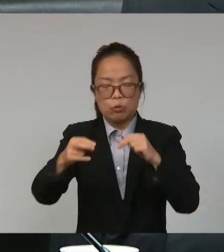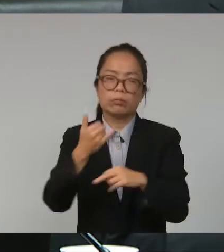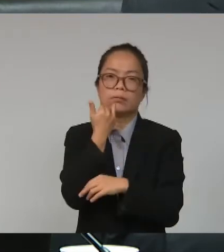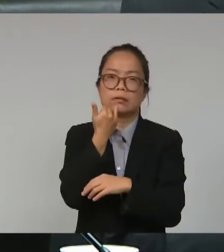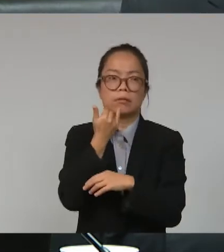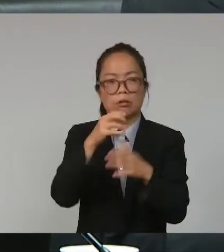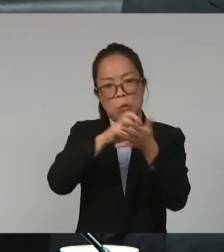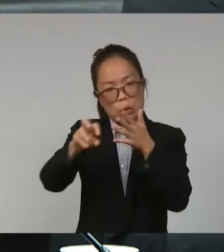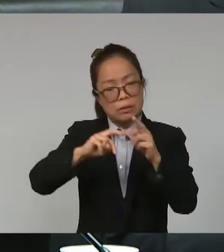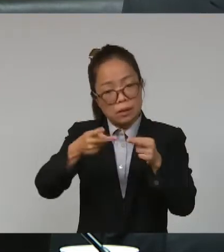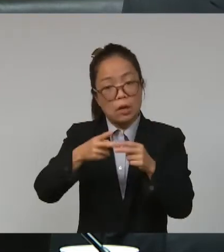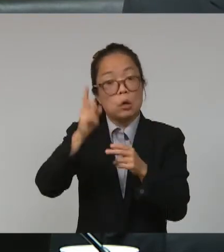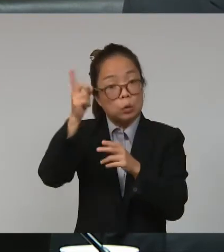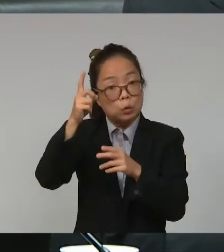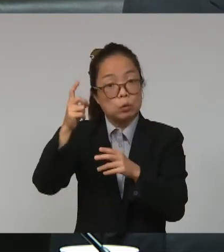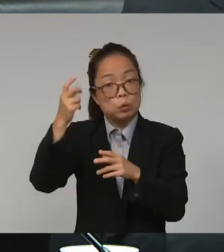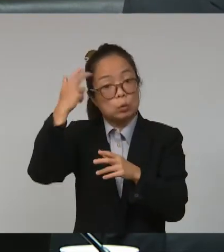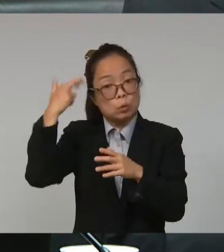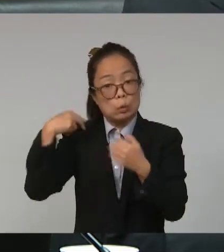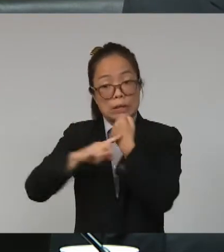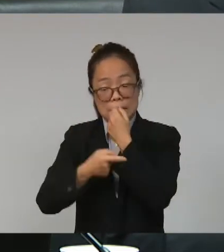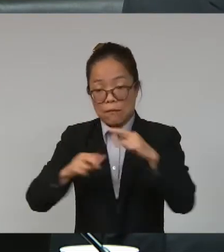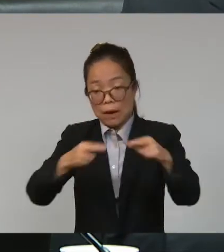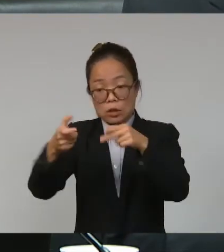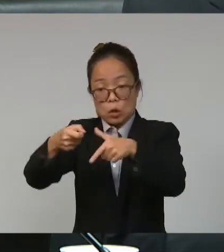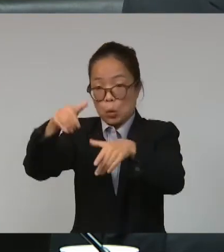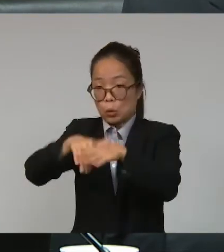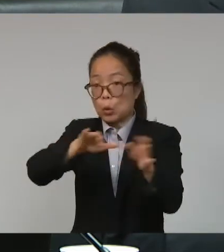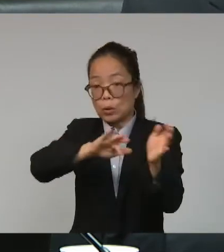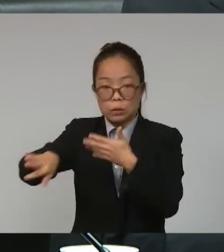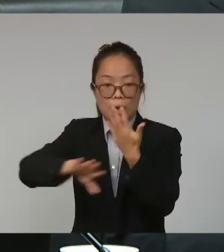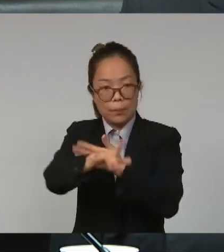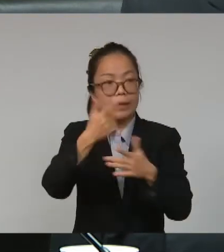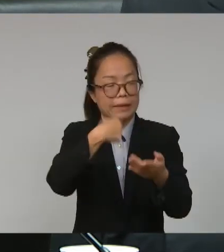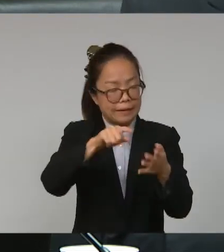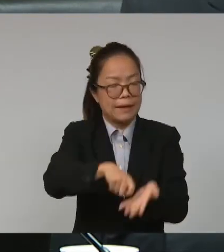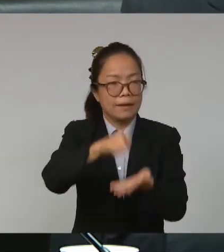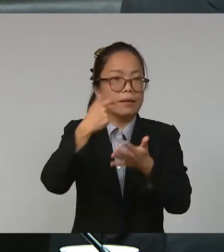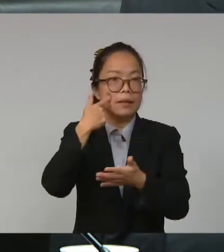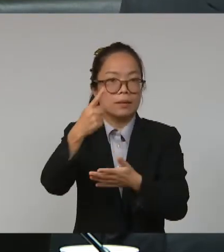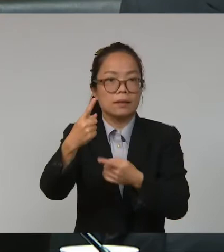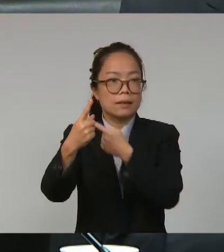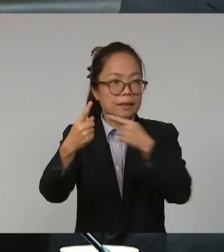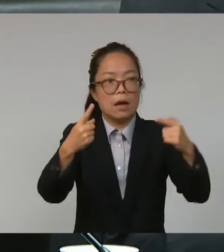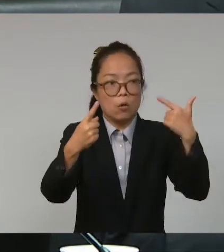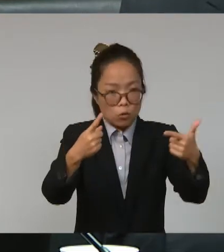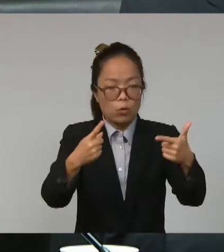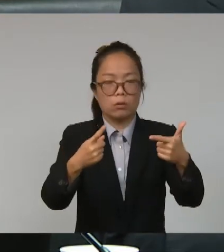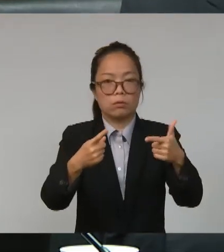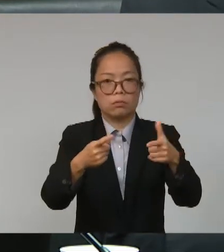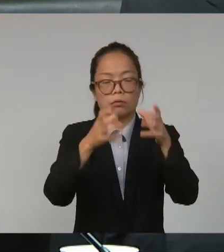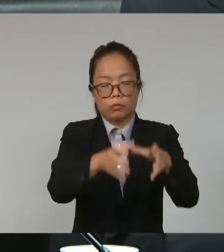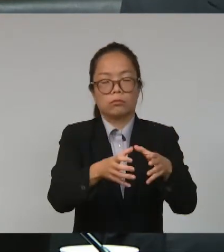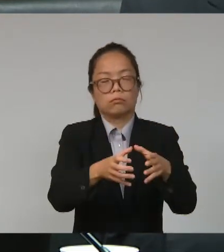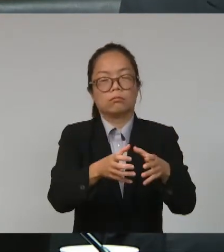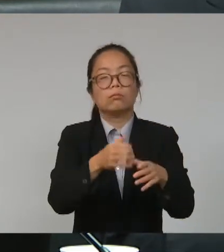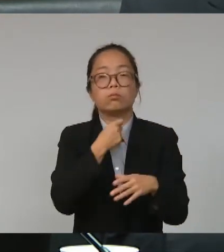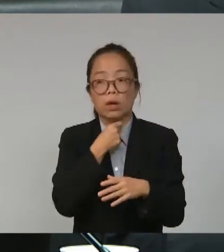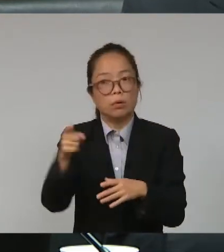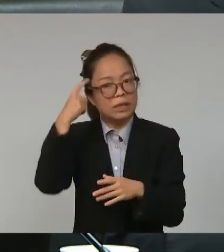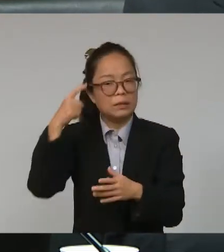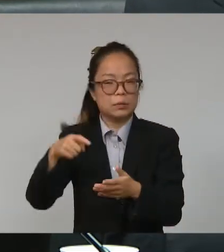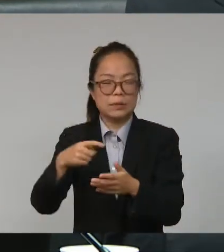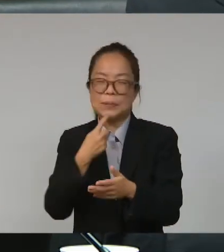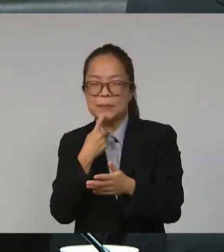哈，就是说除修宪公投外，其他应该在一到六个月内举行。我想这样就可以解除贵会的疑虑